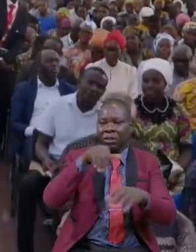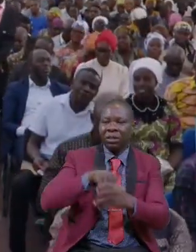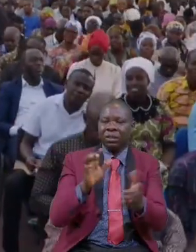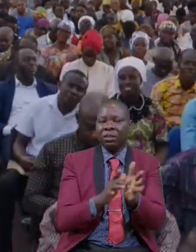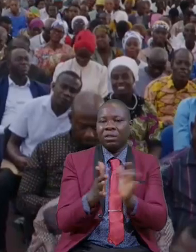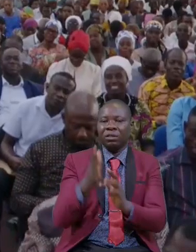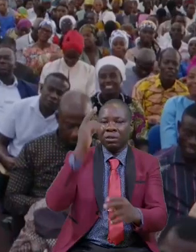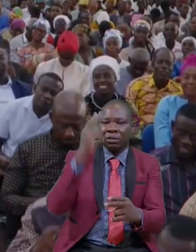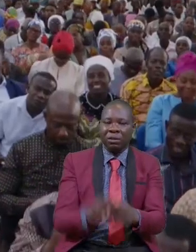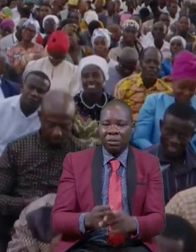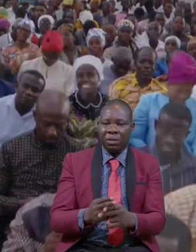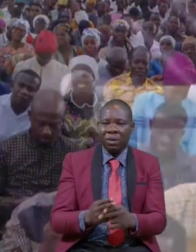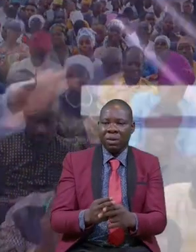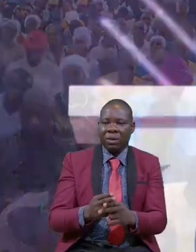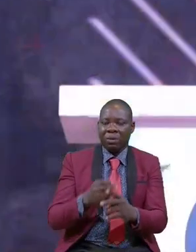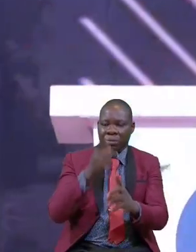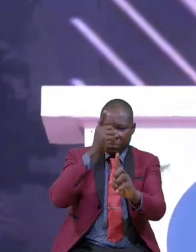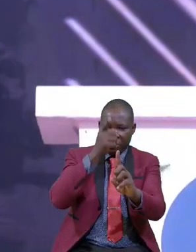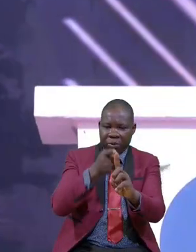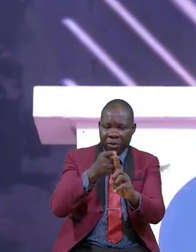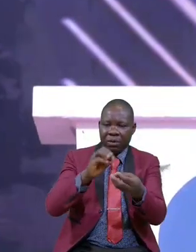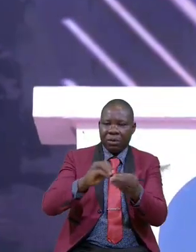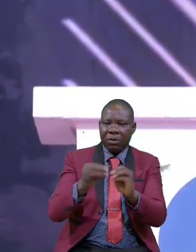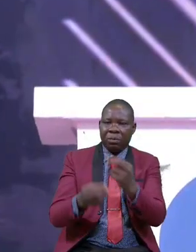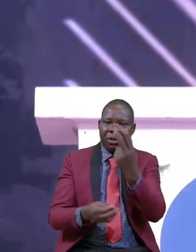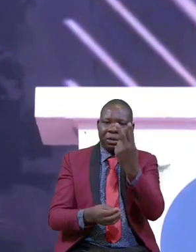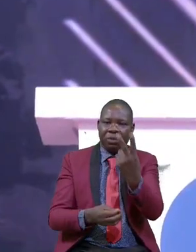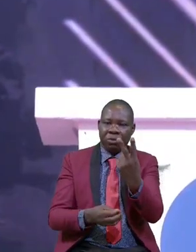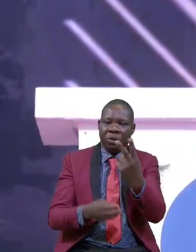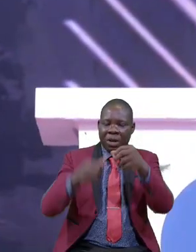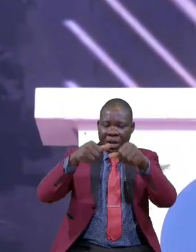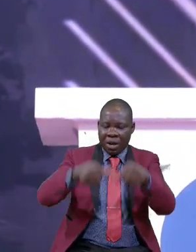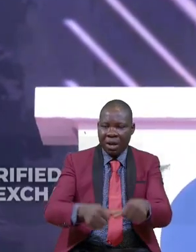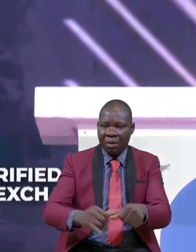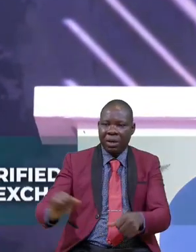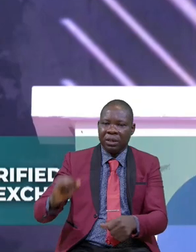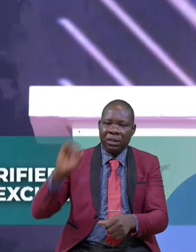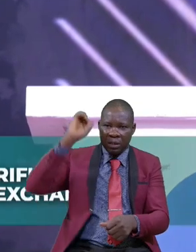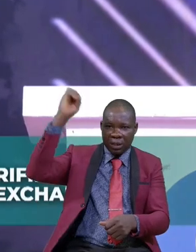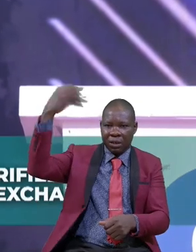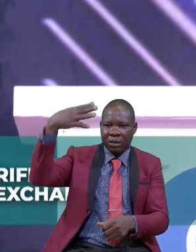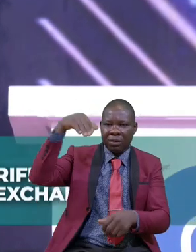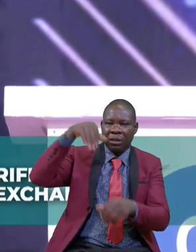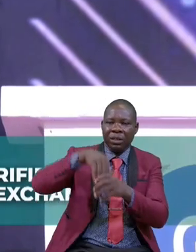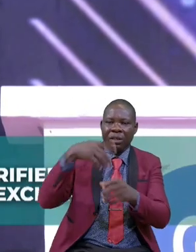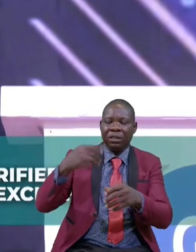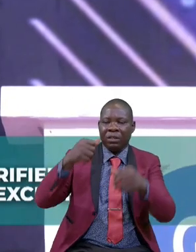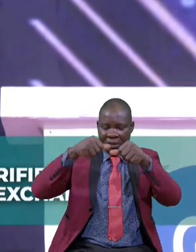Deuxième point maintenant. Deuxième point, la grâce permanente dans la fermeté des